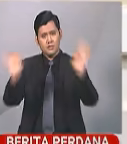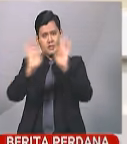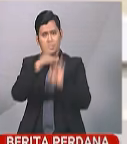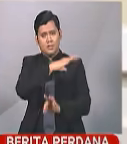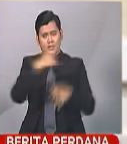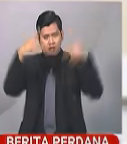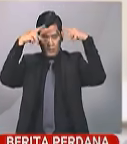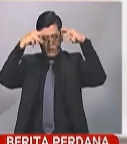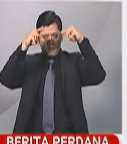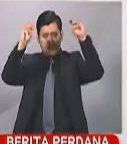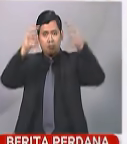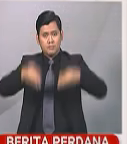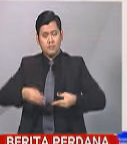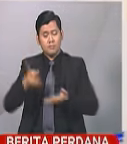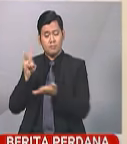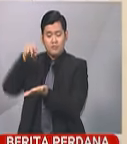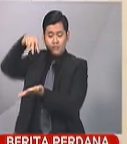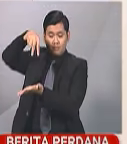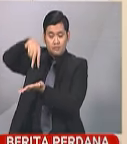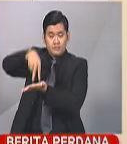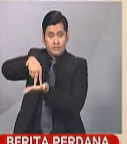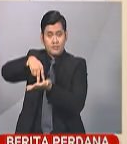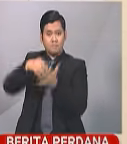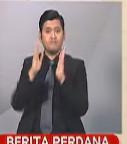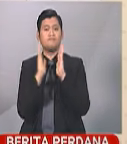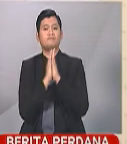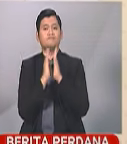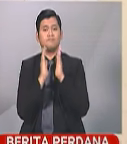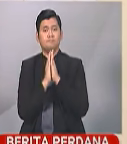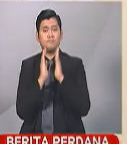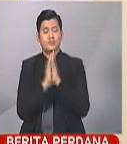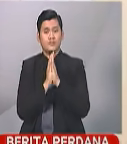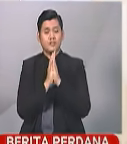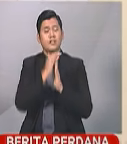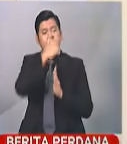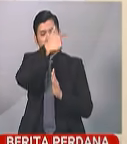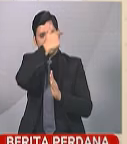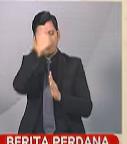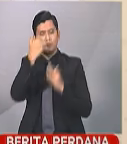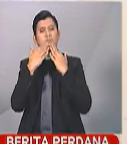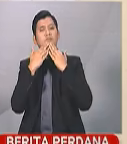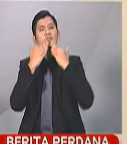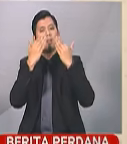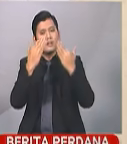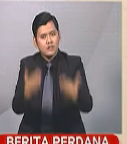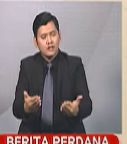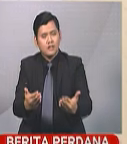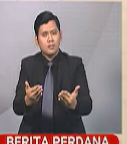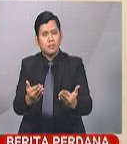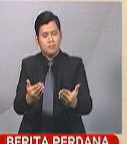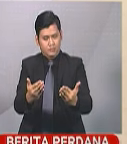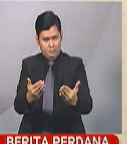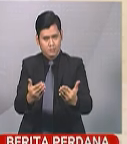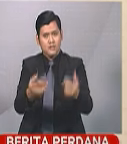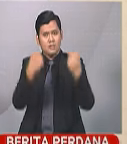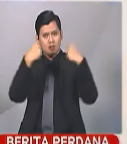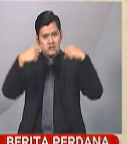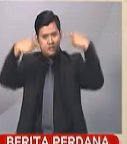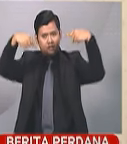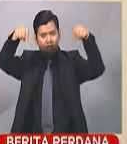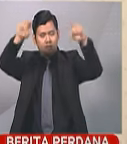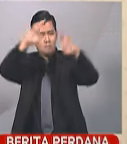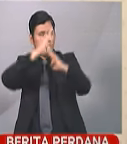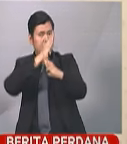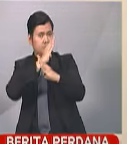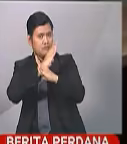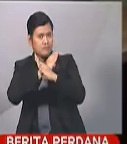dan memberi tepukan sebagai simbolik menghargai pengorbanan petugas barisan hadapan negara dalam memerangi wabak COVID-19.